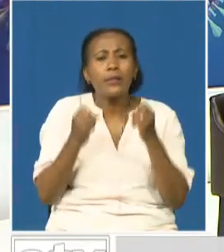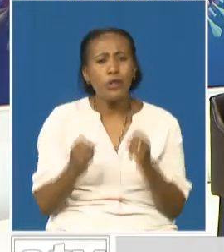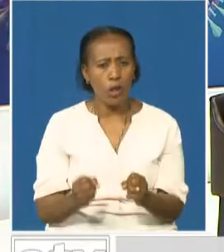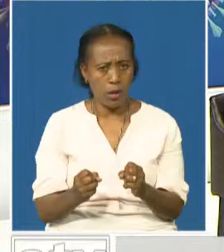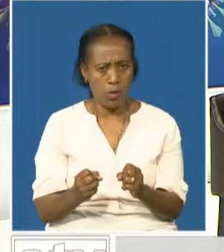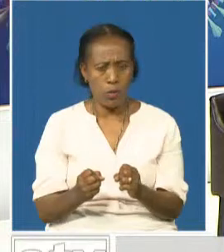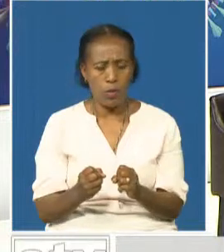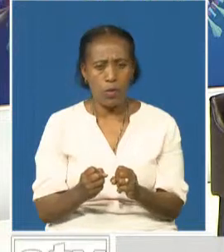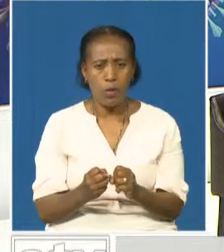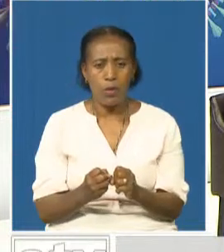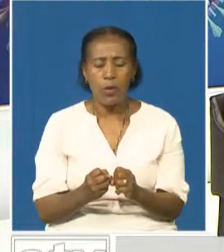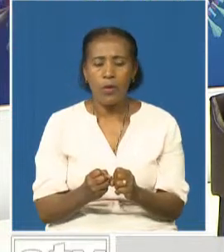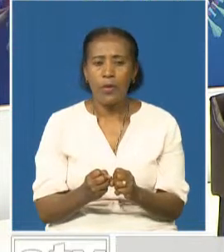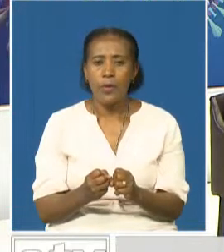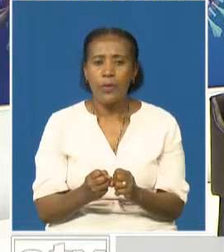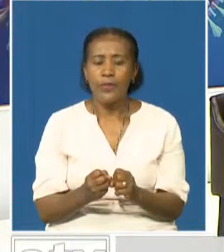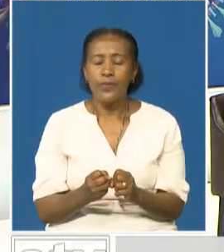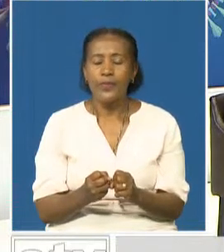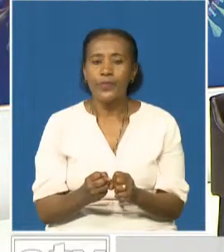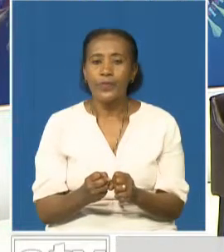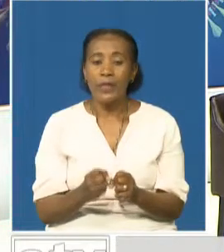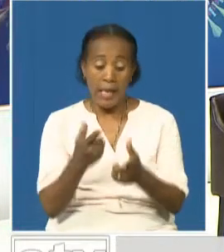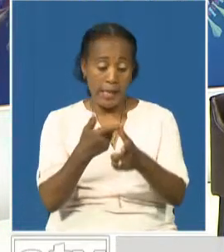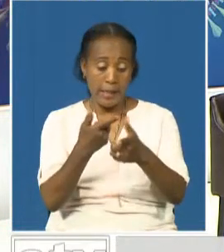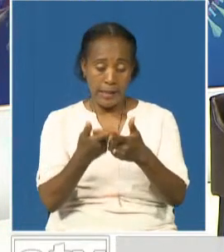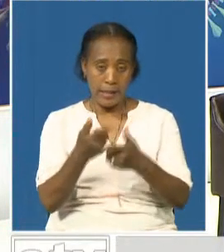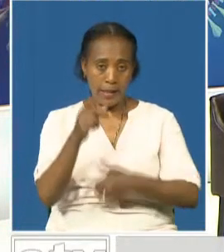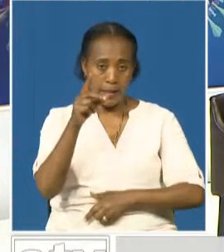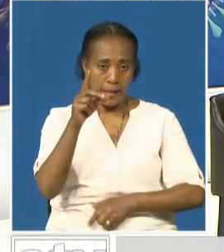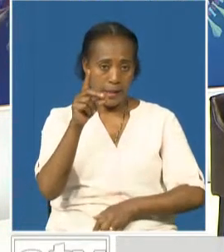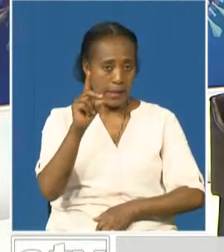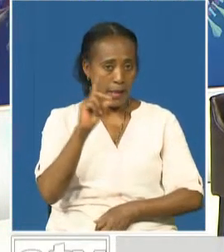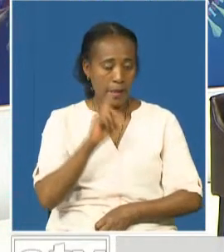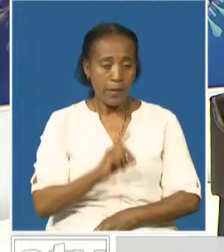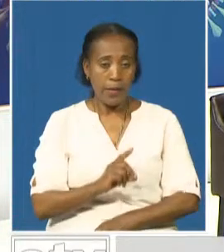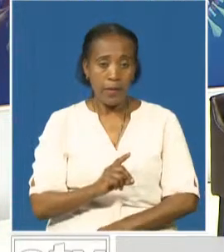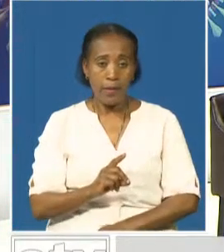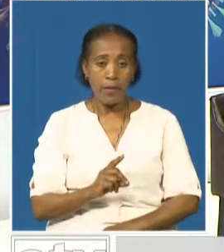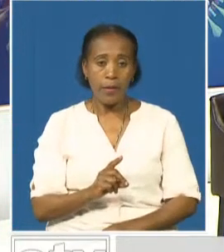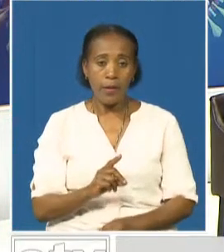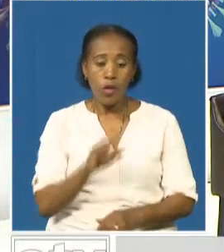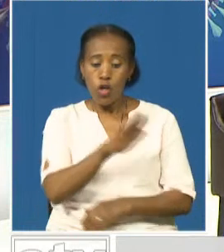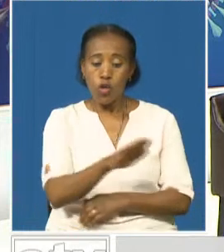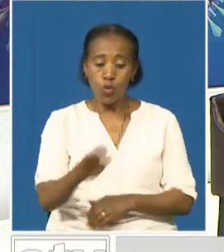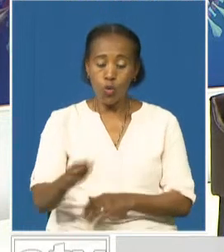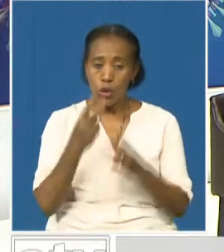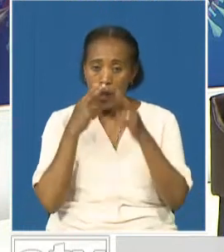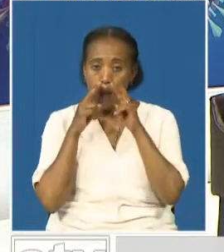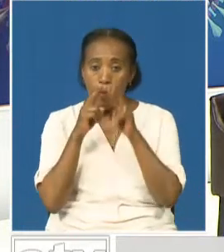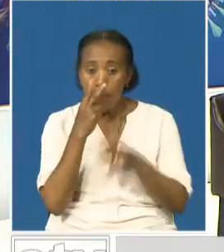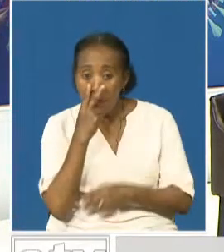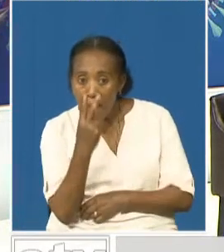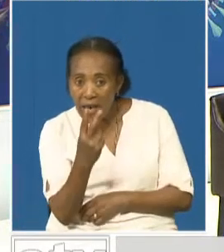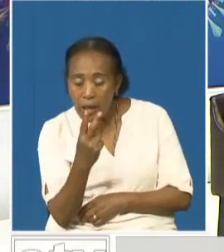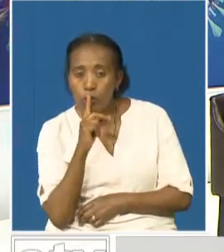የምንችለው የሚል እንግዲህ የልጆች